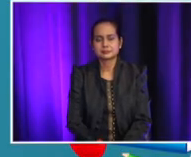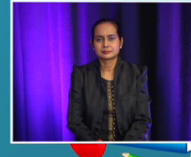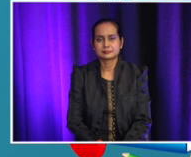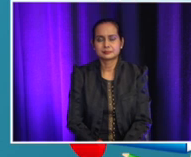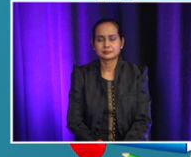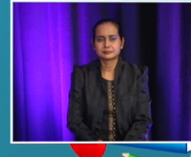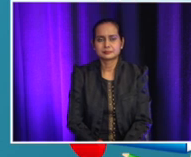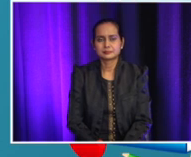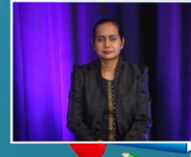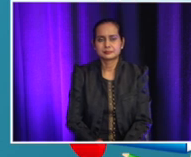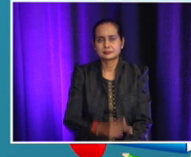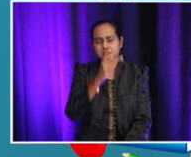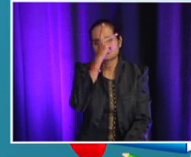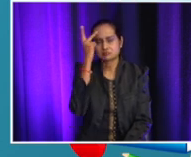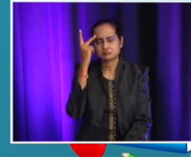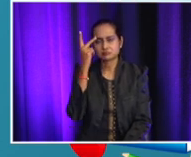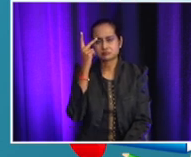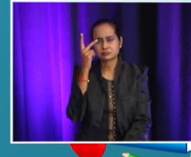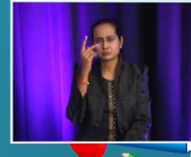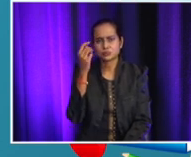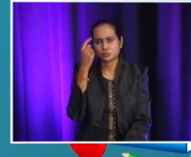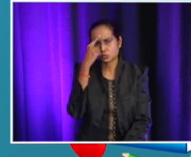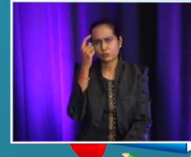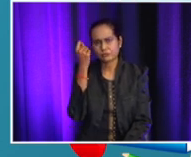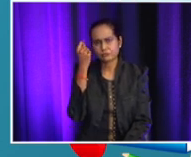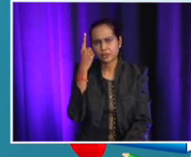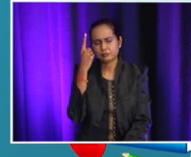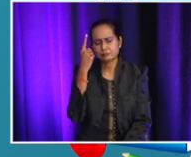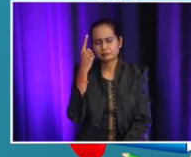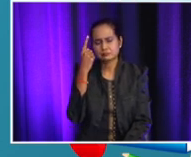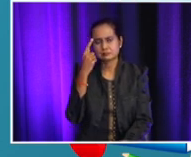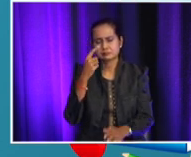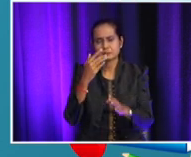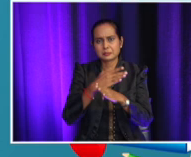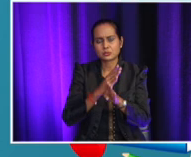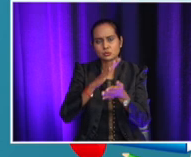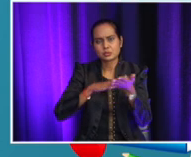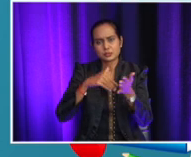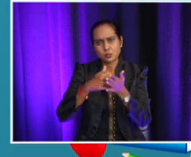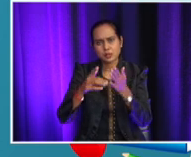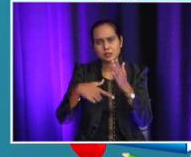Sebab bagi saya untuk paham dalam bentuk jadwal lebih senang daripada